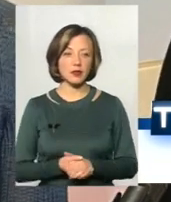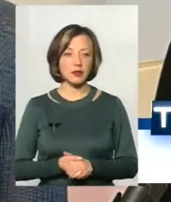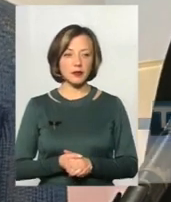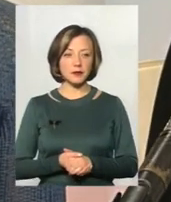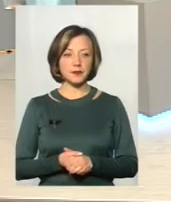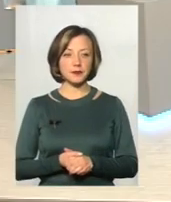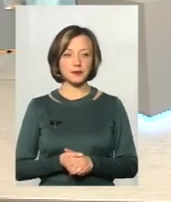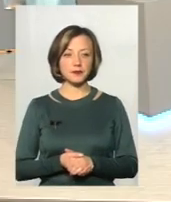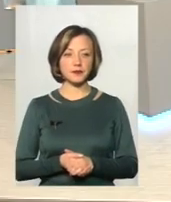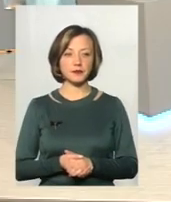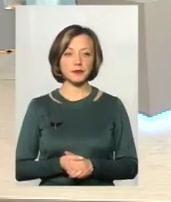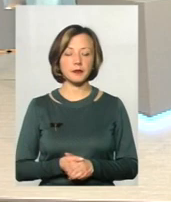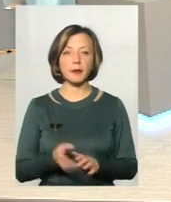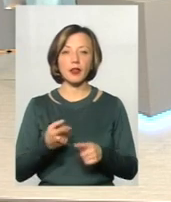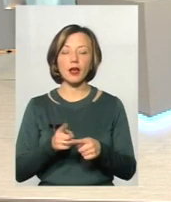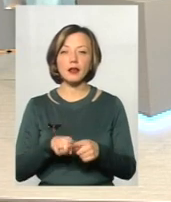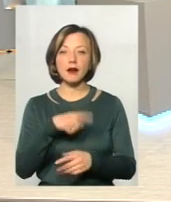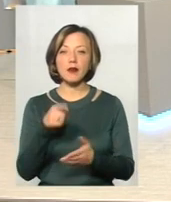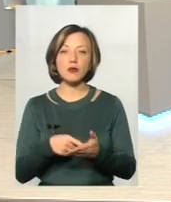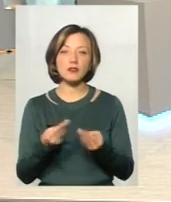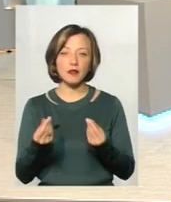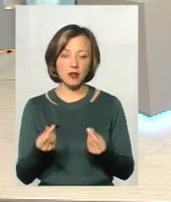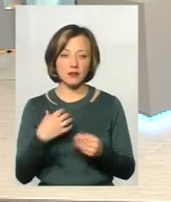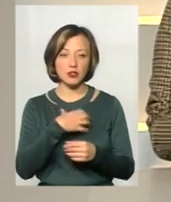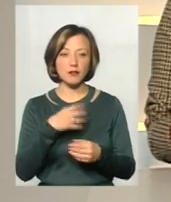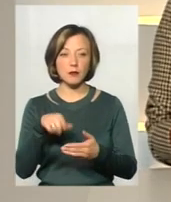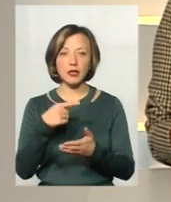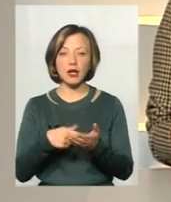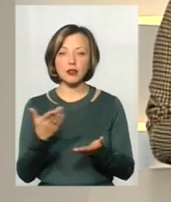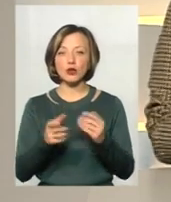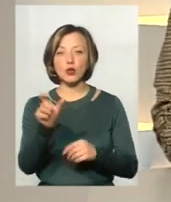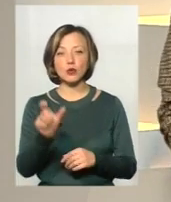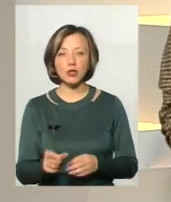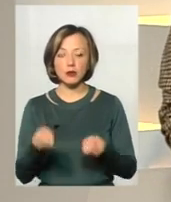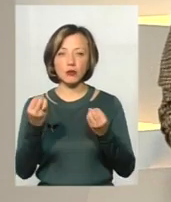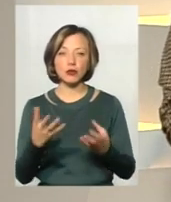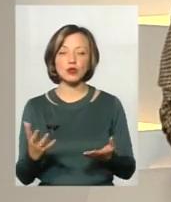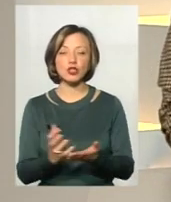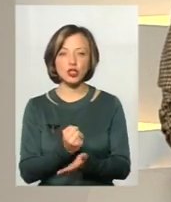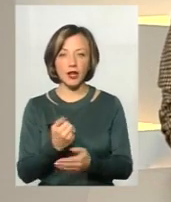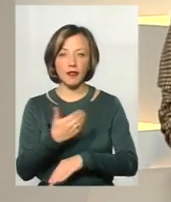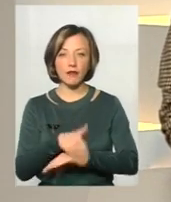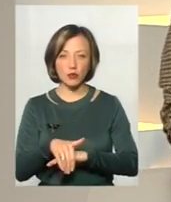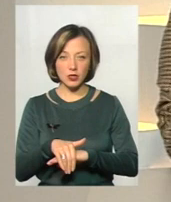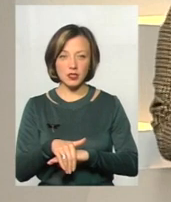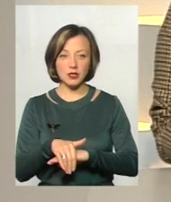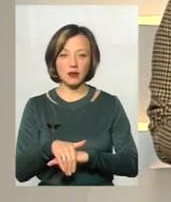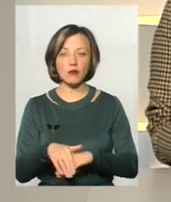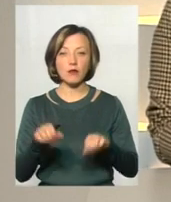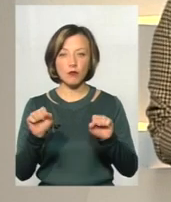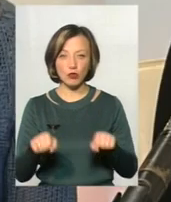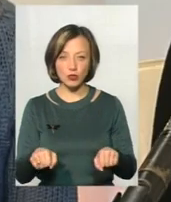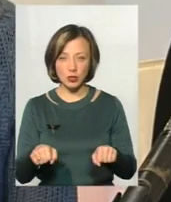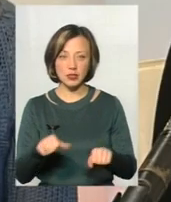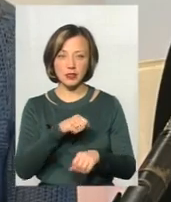упирається в деньги. Вопрос фінансовий теж. До речі, це дуже важливе питання. Якщо людина все ж таки просто знайшла на вулиці, так, вона може з